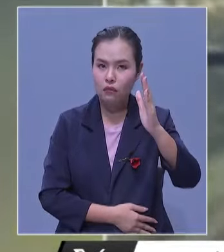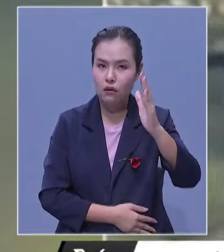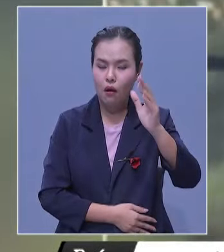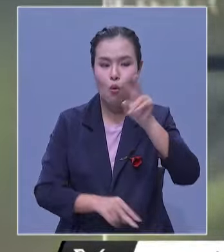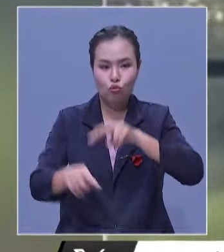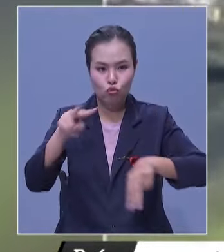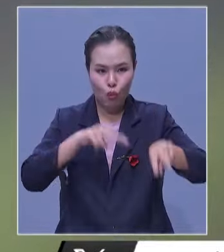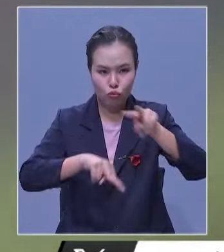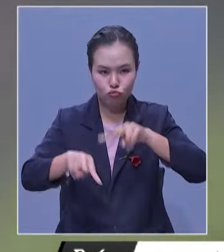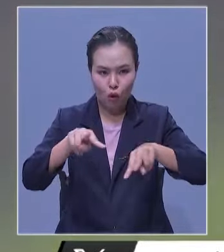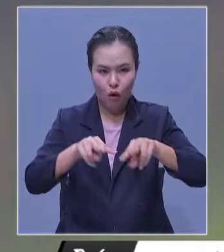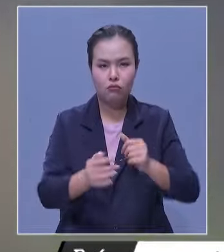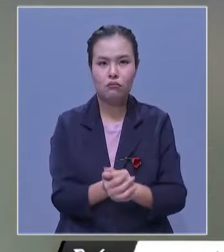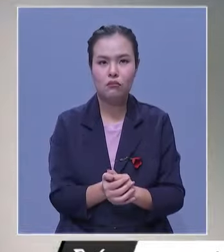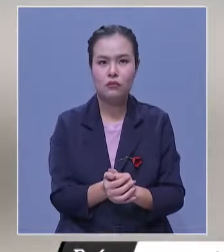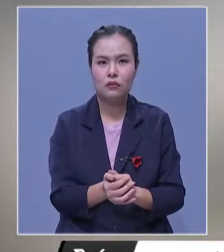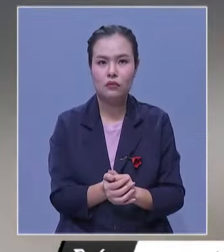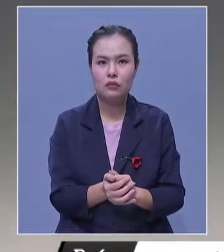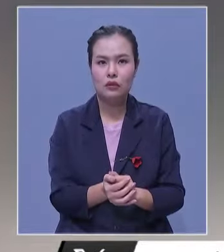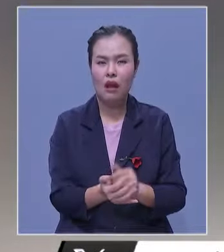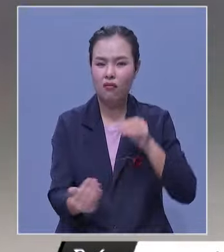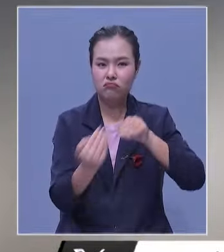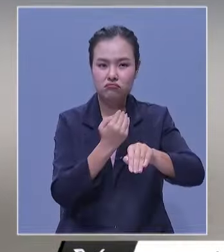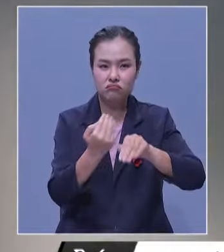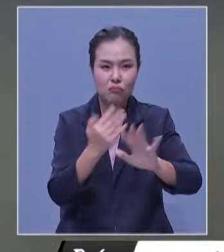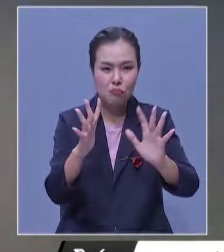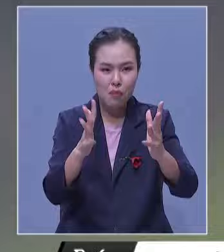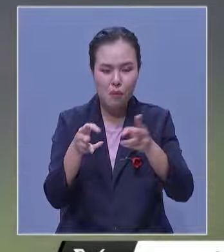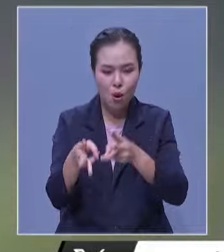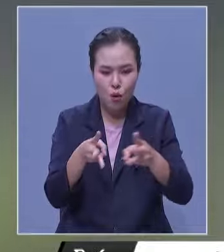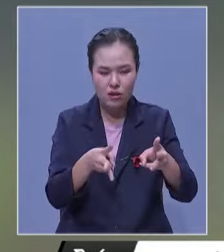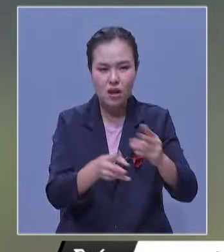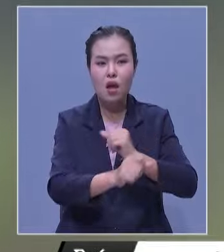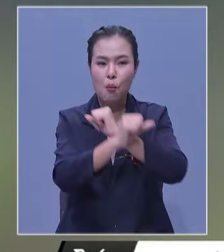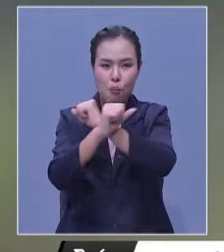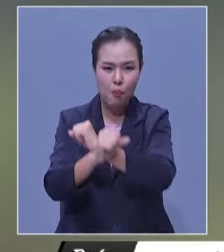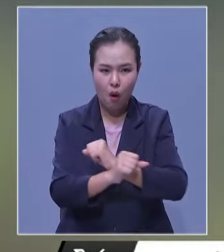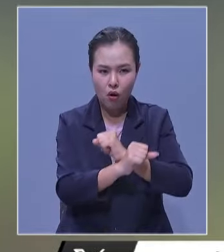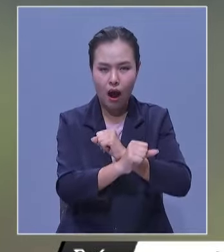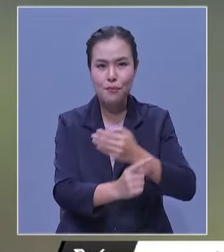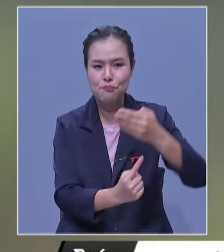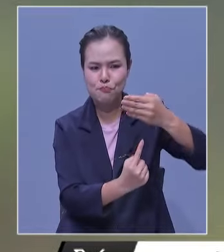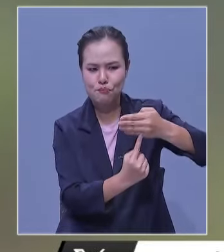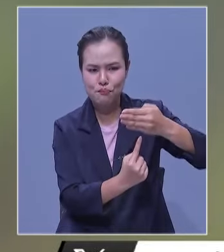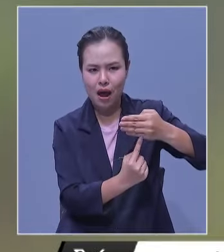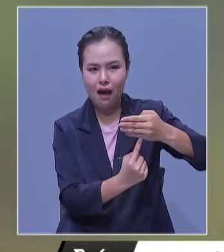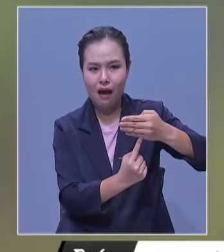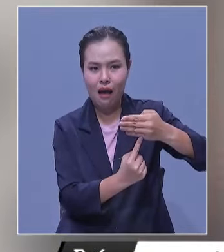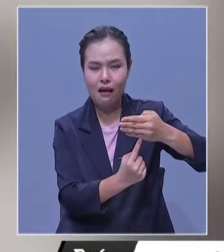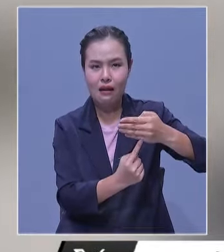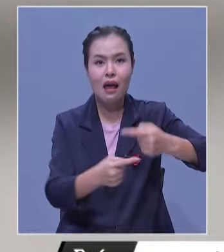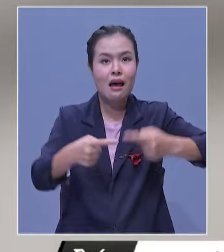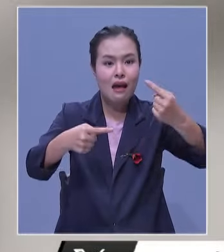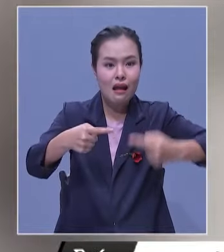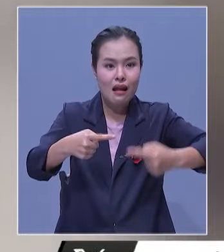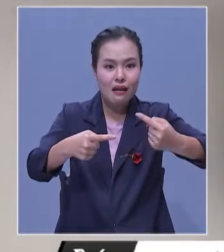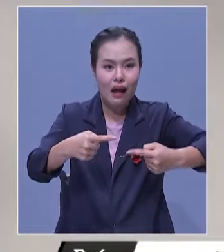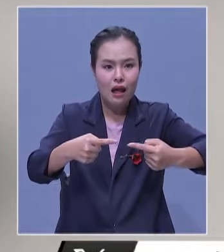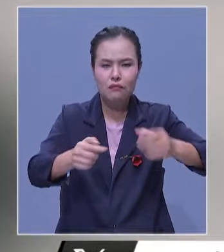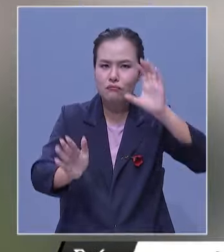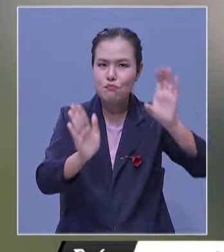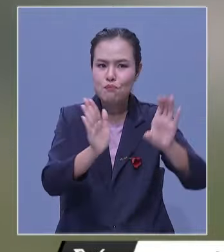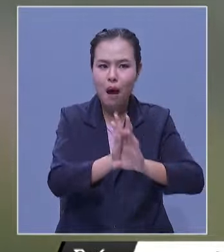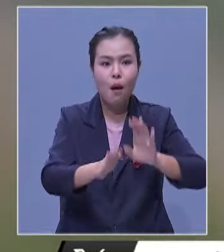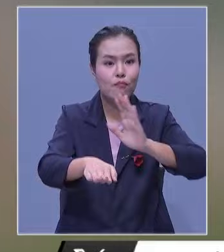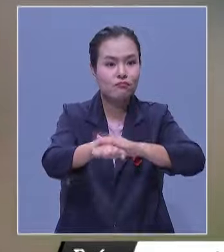ปตรวจสอบแล้วก็ถ้ามันไม่ได้ใช้แล้วจริงเนี่ยต้องมีวิธีการคุณจอย ใช่ค่ะก็ต้องมีป้ายกั้นหรือแม้มีการตั้งเครื่องหมายอะไรสักอย่